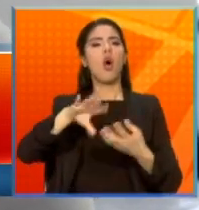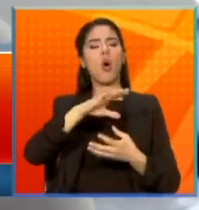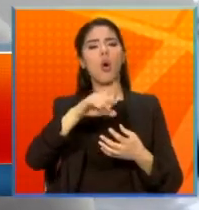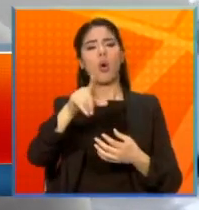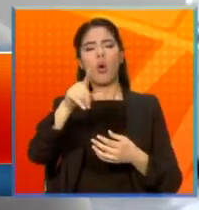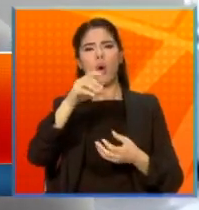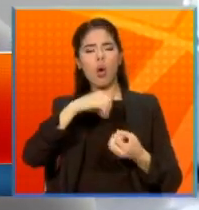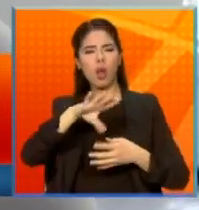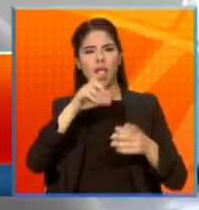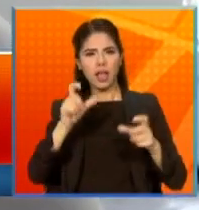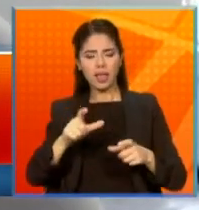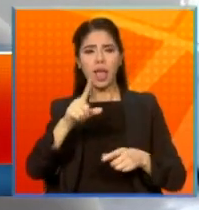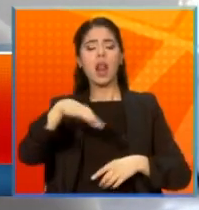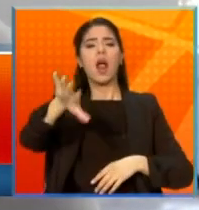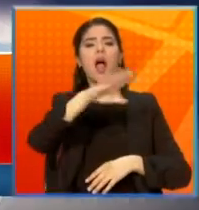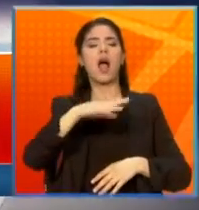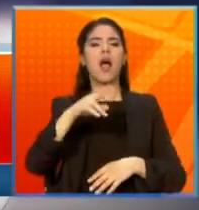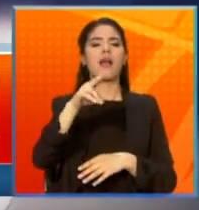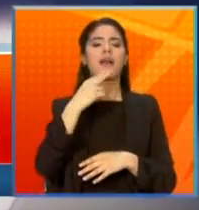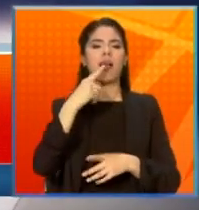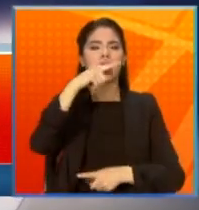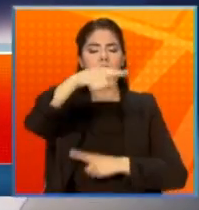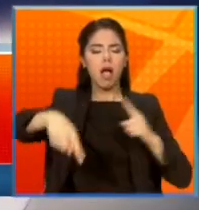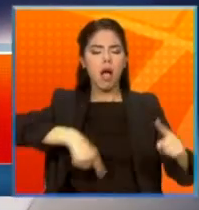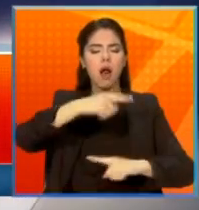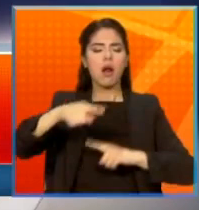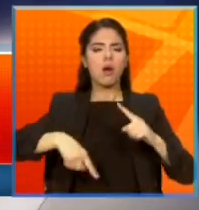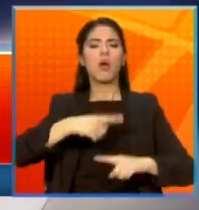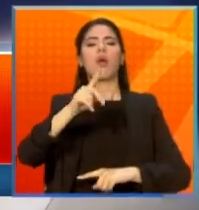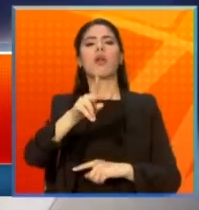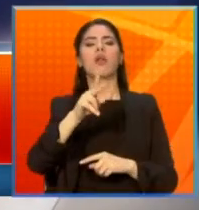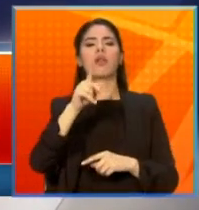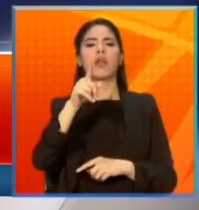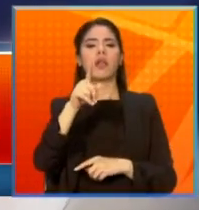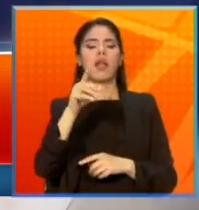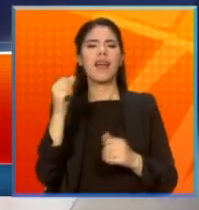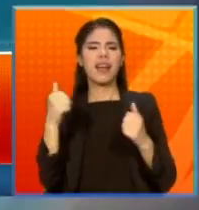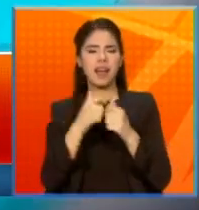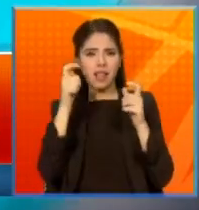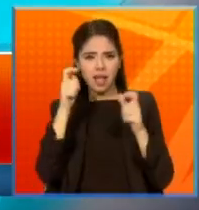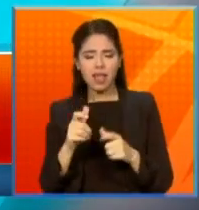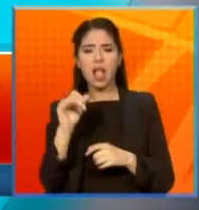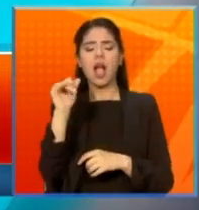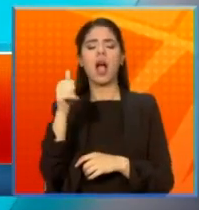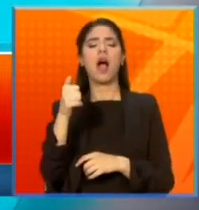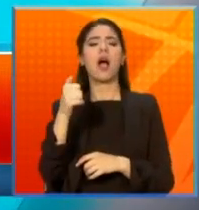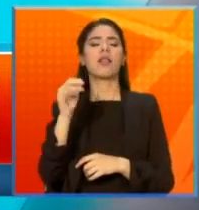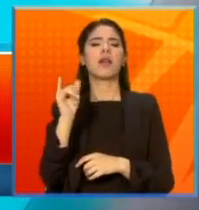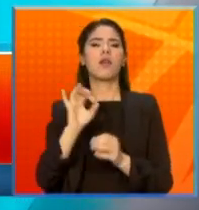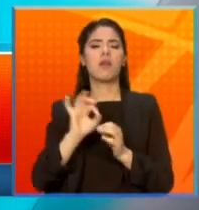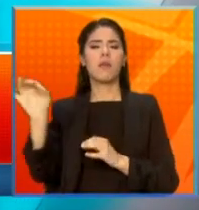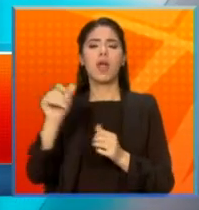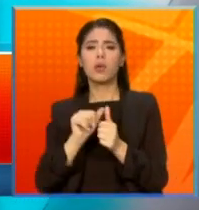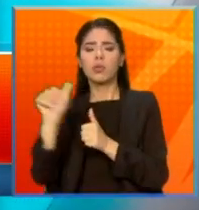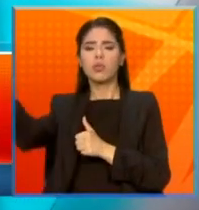herkes olay yerinde ablamı arıyorlar. İki çocuk annesi kadın kaza yerinden 6 kilometre uzakta bir sanayide